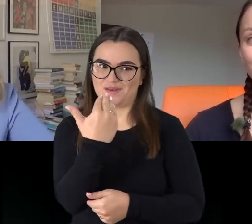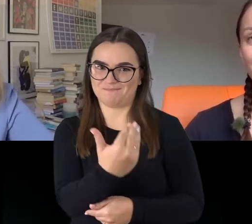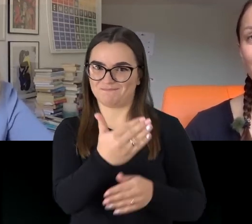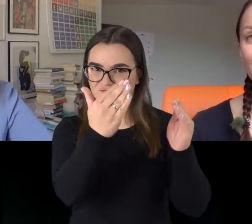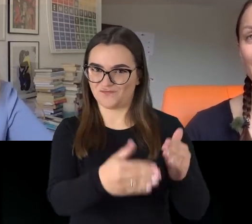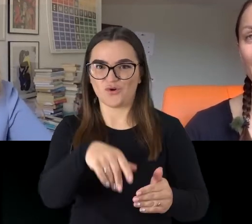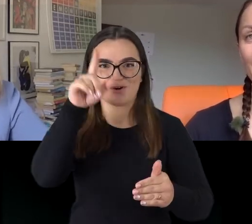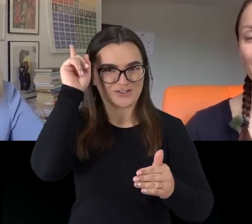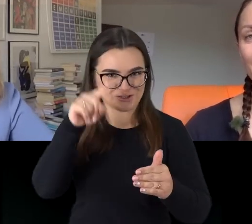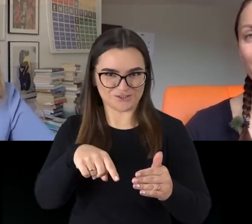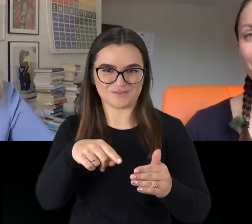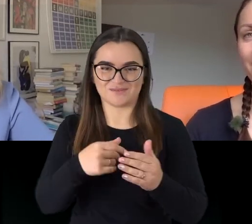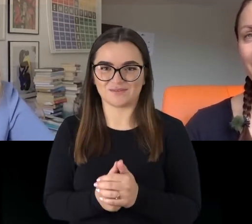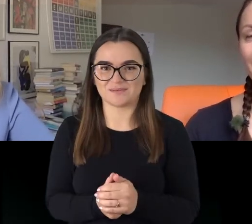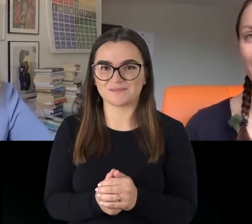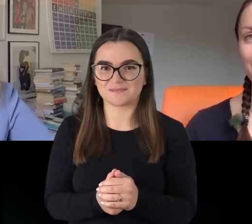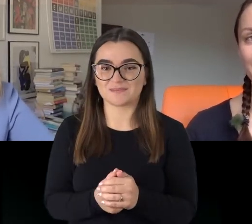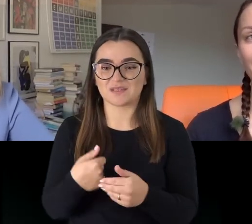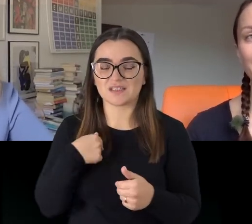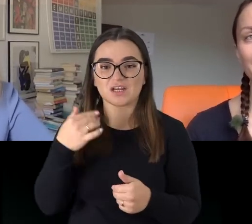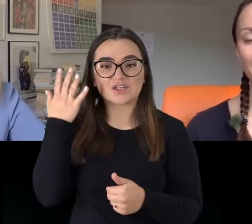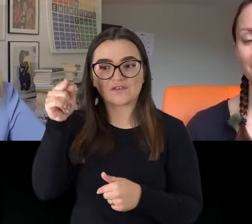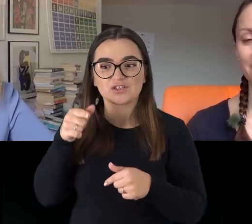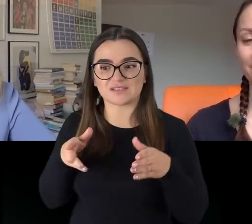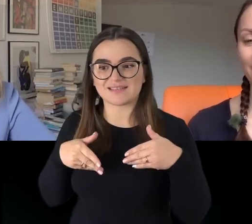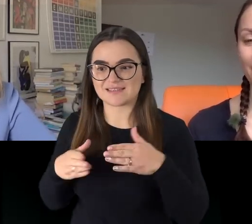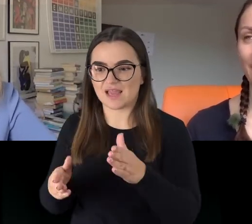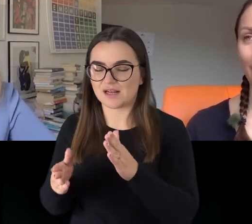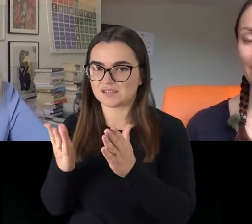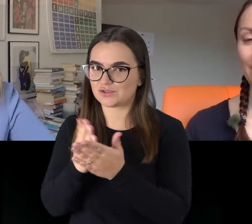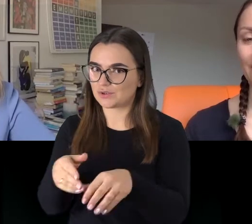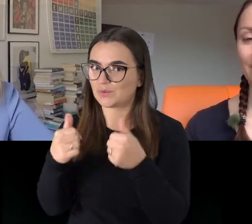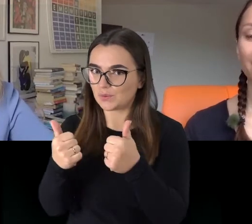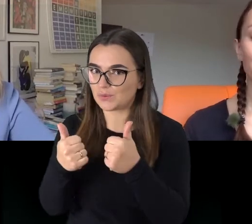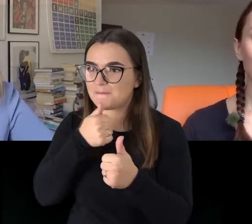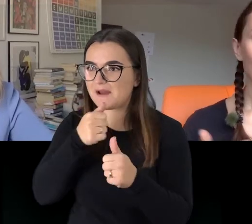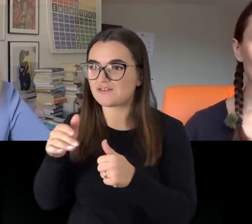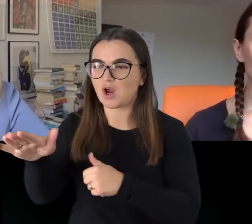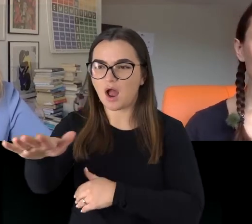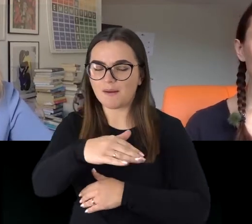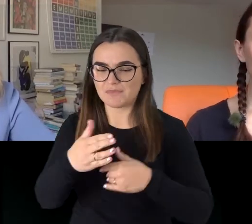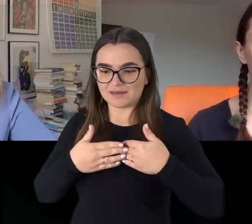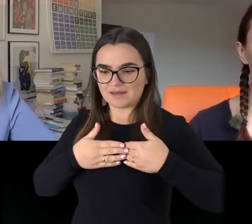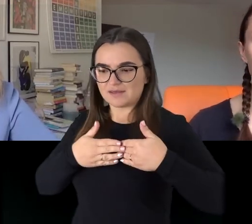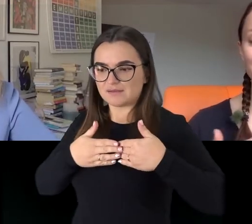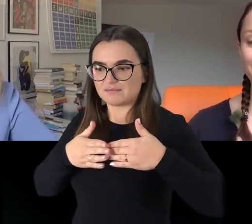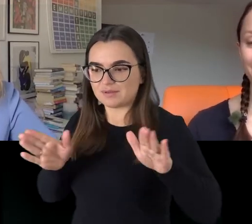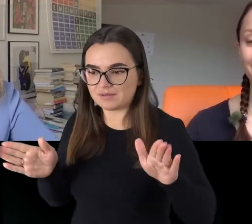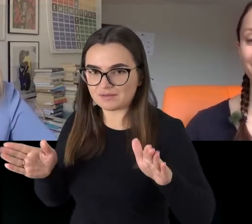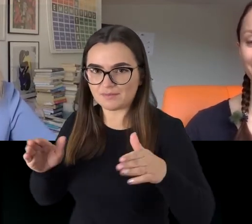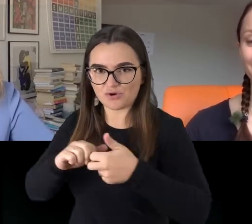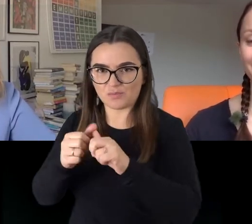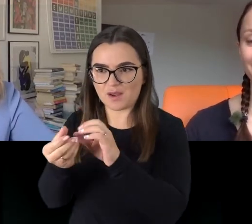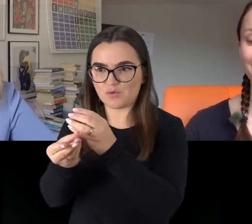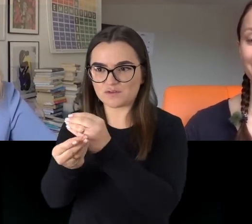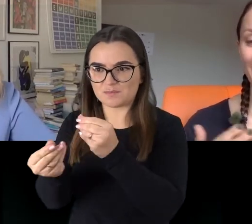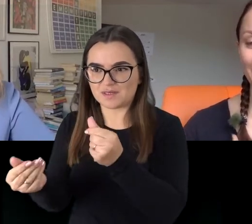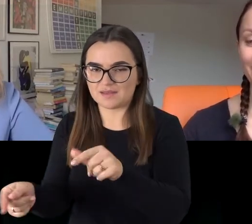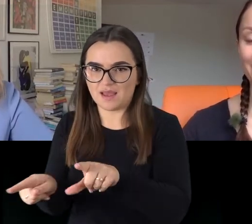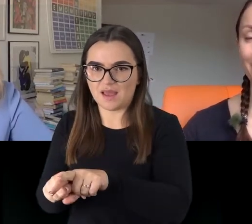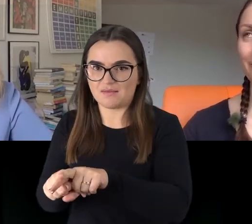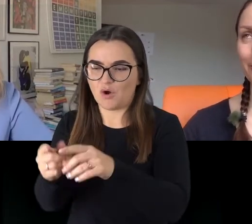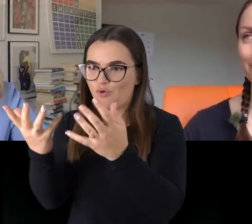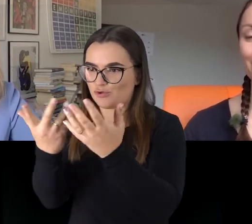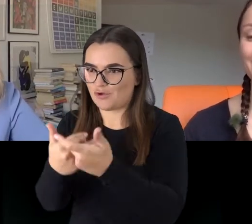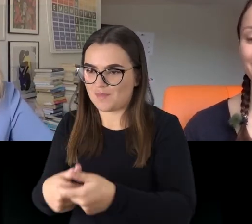ką jūs darote. Ir man atrodo, tai yra geriausias kelias, kai mes atsiveriam aplinkai, pas mus sprendimai ir visa kita ateina